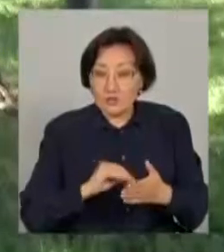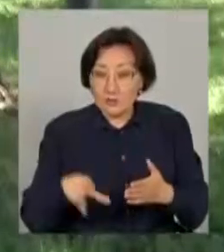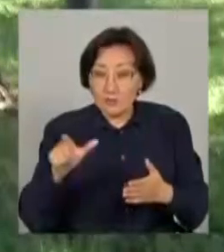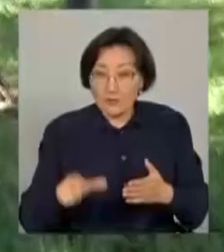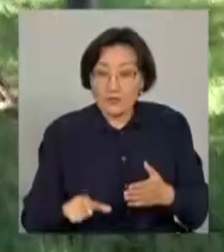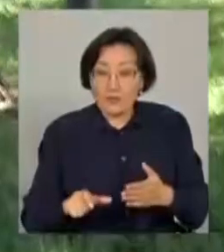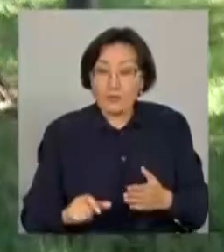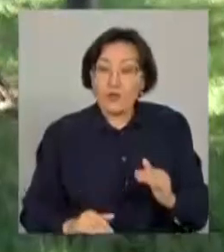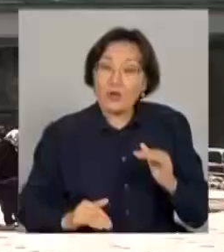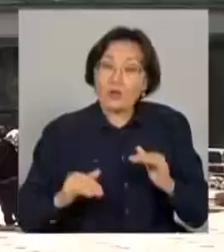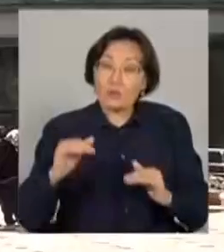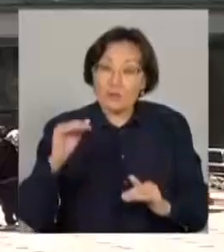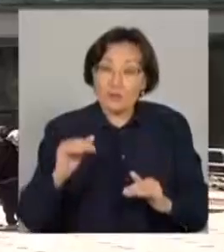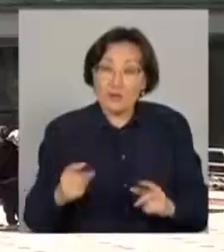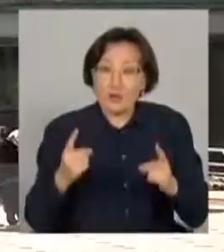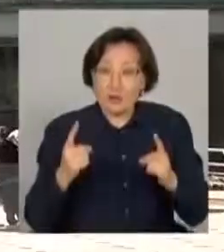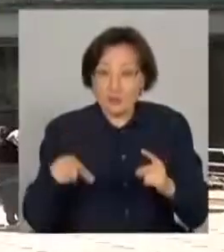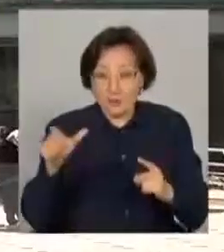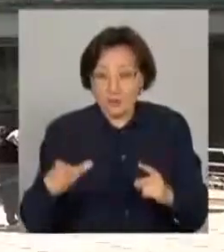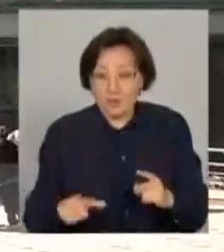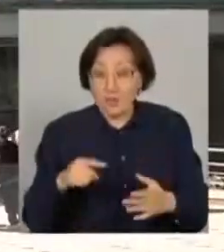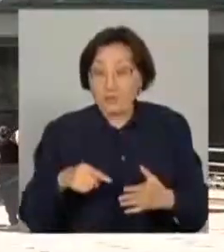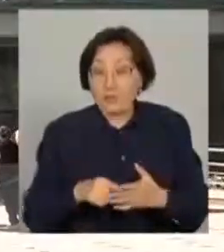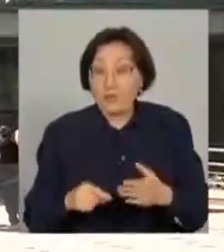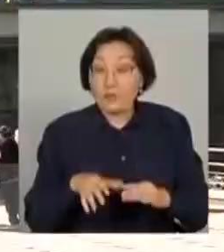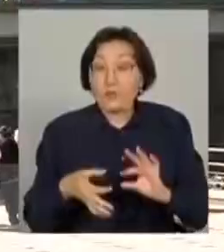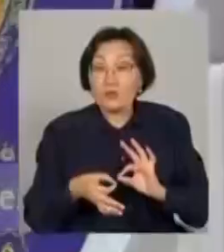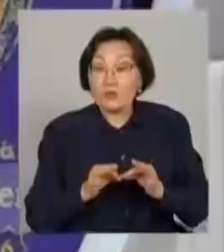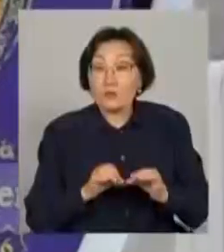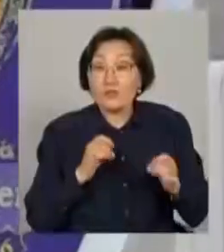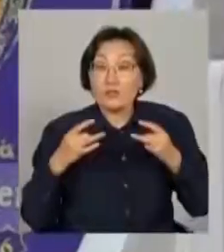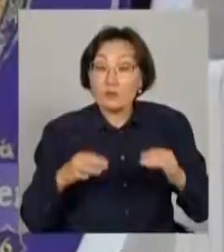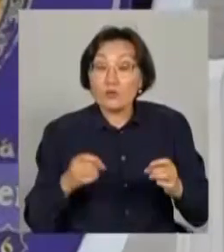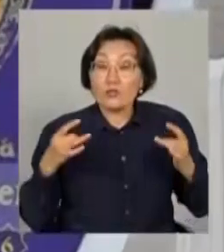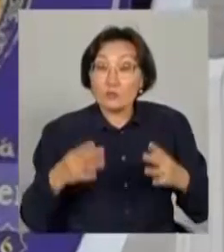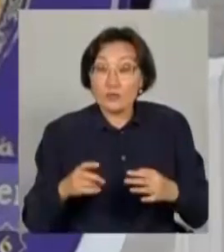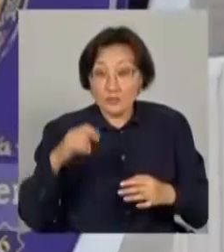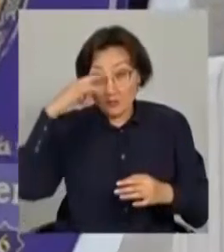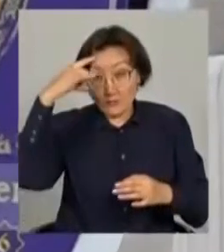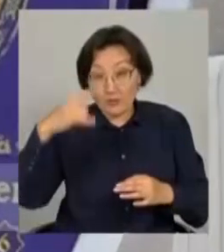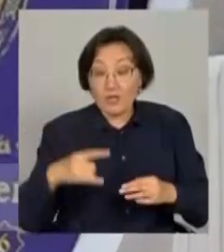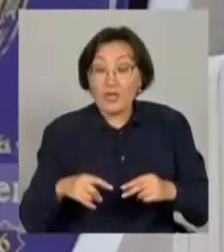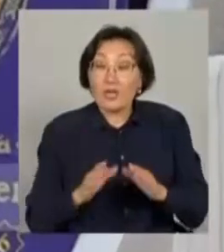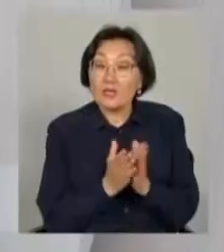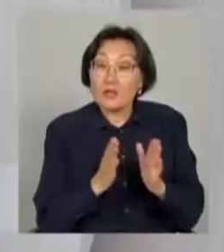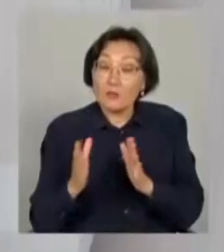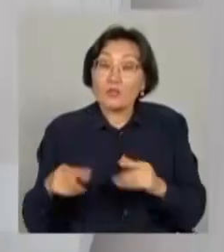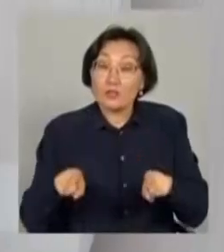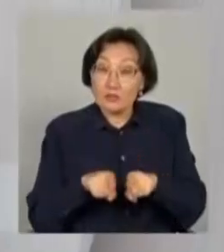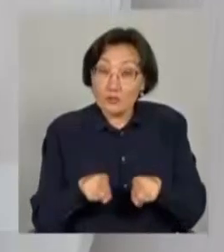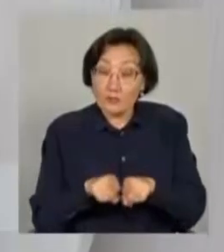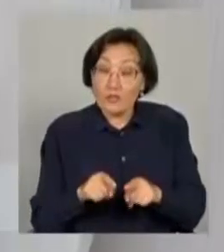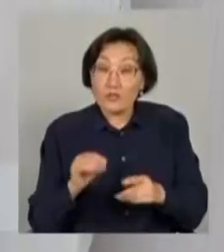тұрған қазақтың алып шыңы. Қала бойынша жан-жақты аталып жатқан мерекеден ұлттық кітапханада қалыс қалмады.